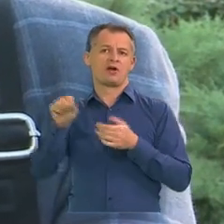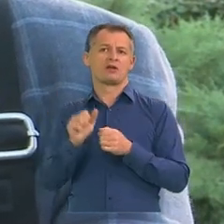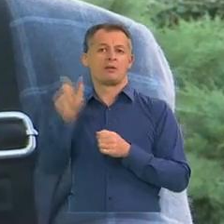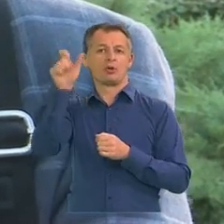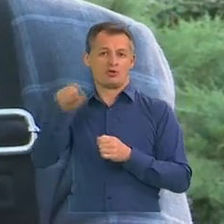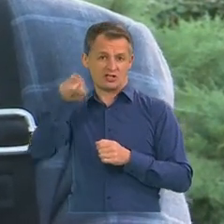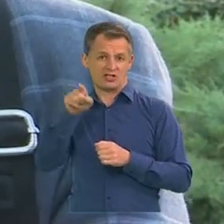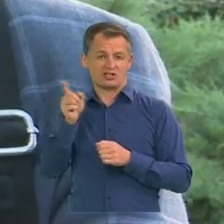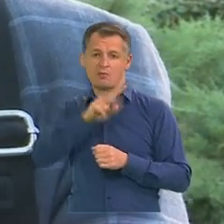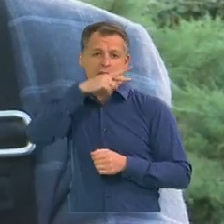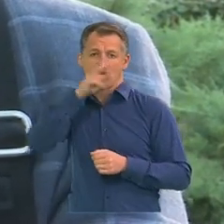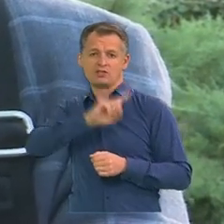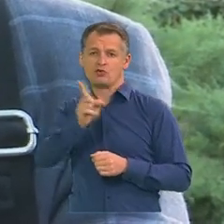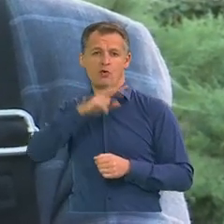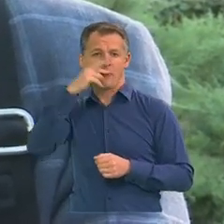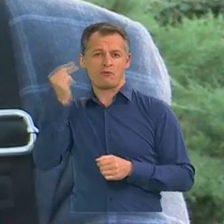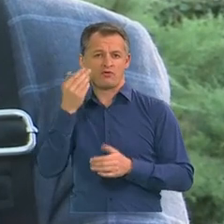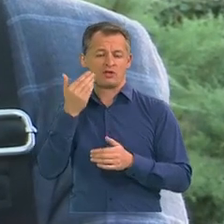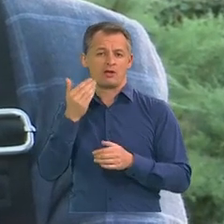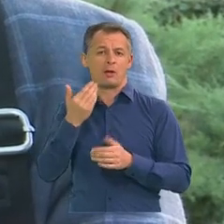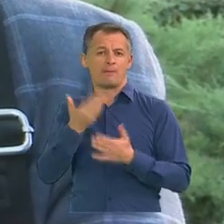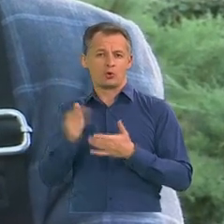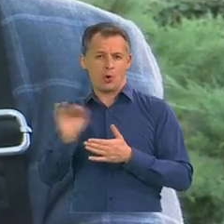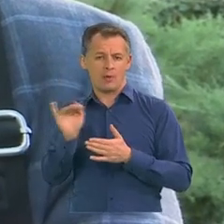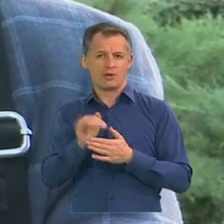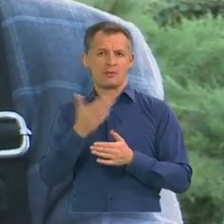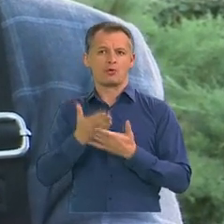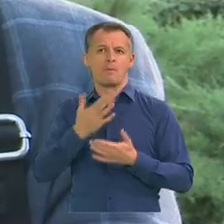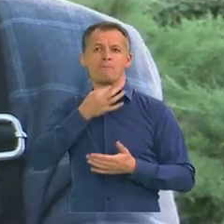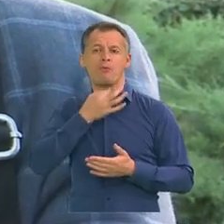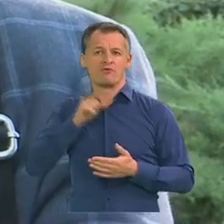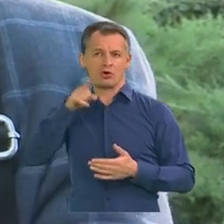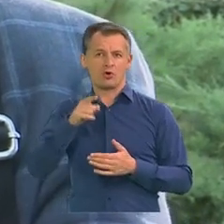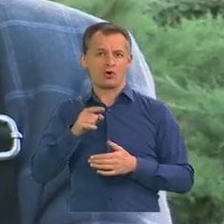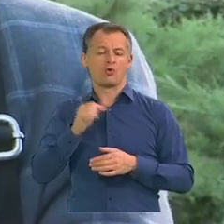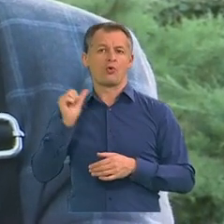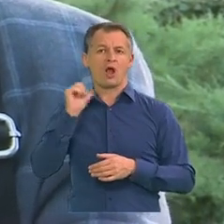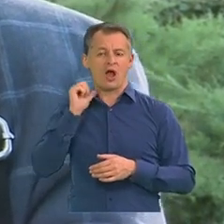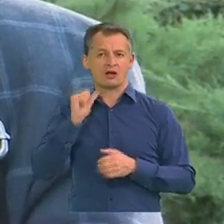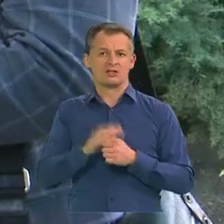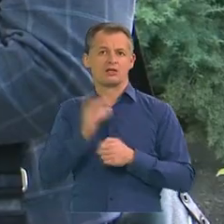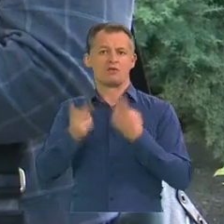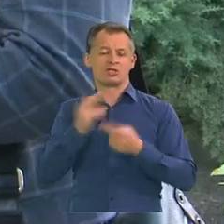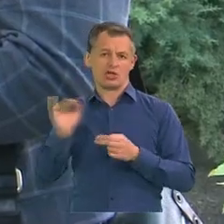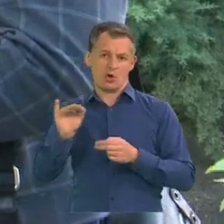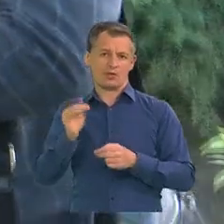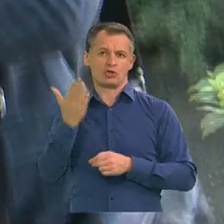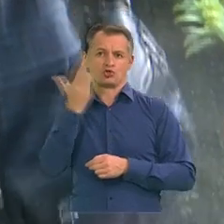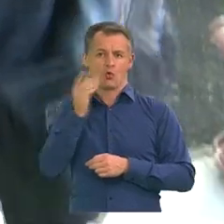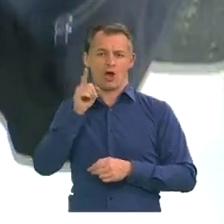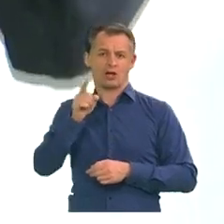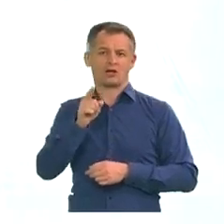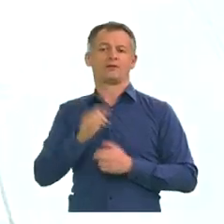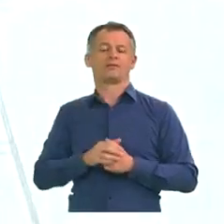să pentru fanteziile și poftele lor carnale să folosească inclusiv copiii din școlile teologice. După exmatriculare,